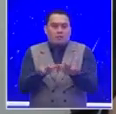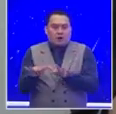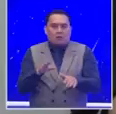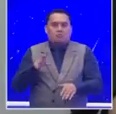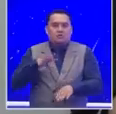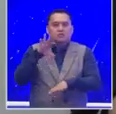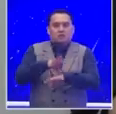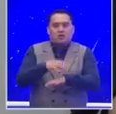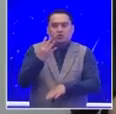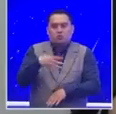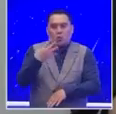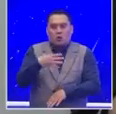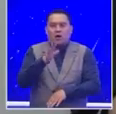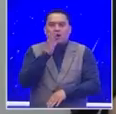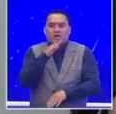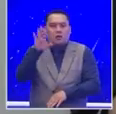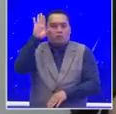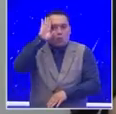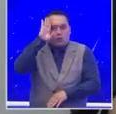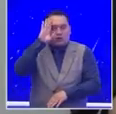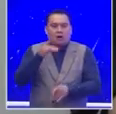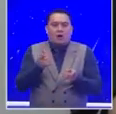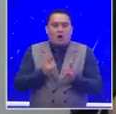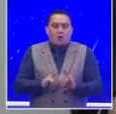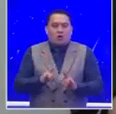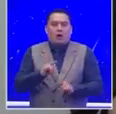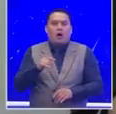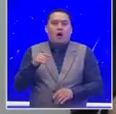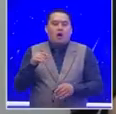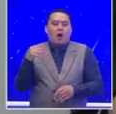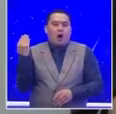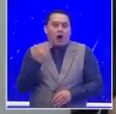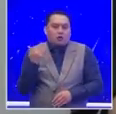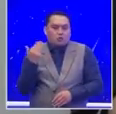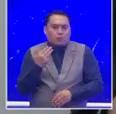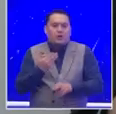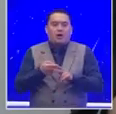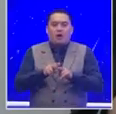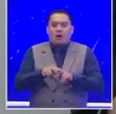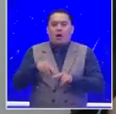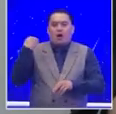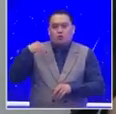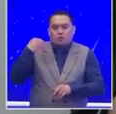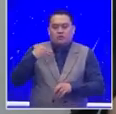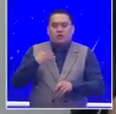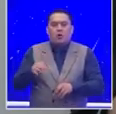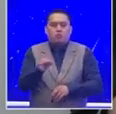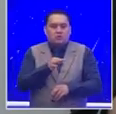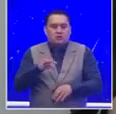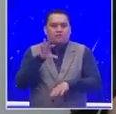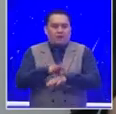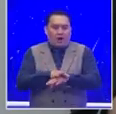был задержан 40-летний мужчина, уроженец Актюбинской области, который дал признательные показания по данному